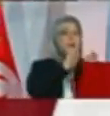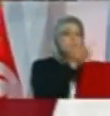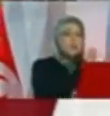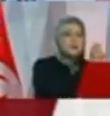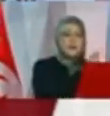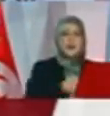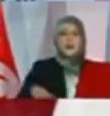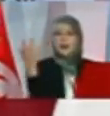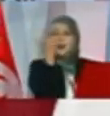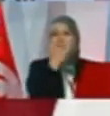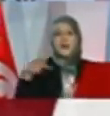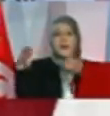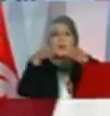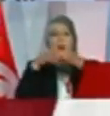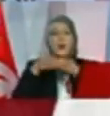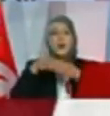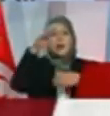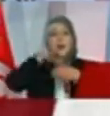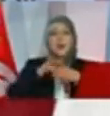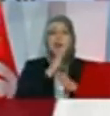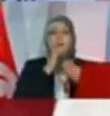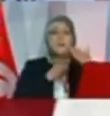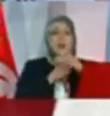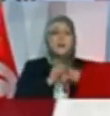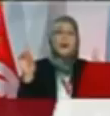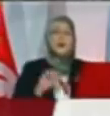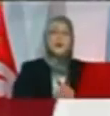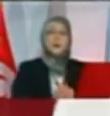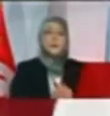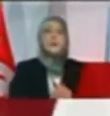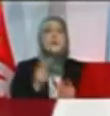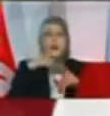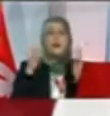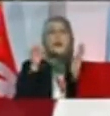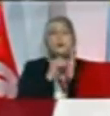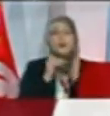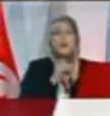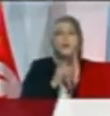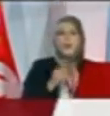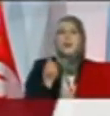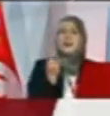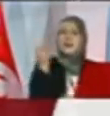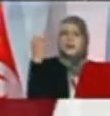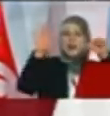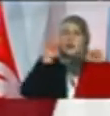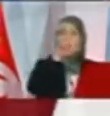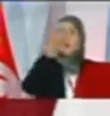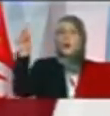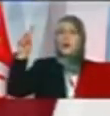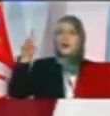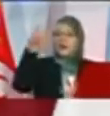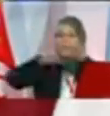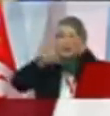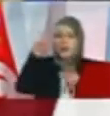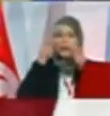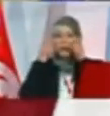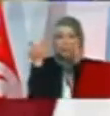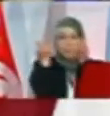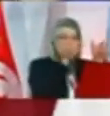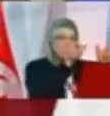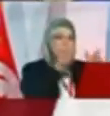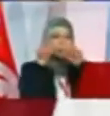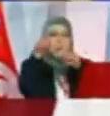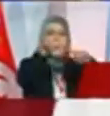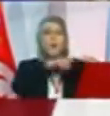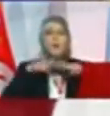وخارجها من بطاقات اعتماد لملاحظة المسار الانتخابي. انتداب 632 عون لمراقبة الحملة الانتخابية